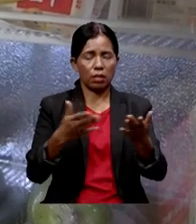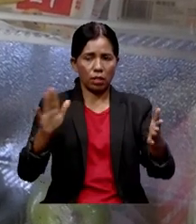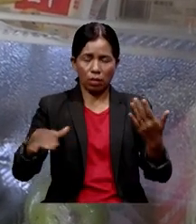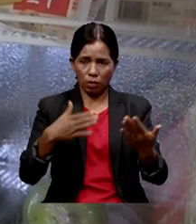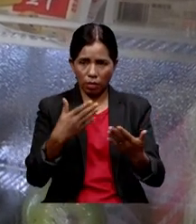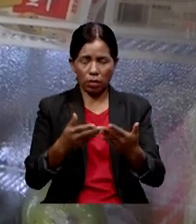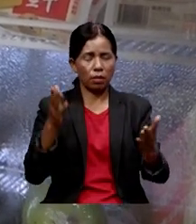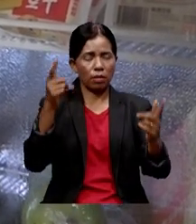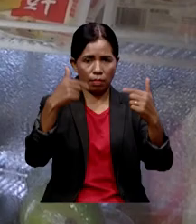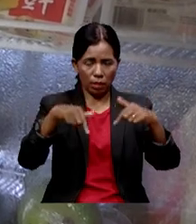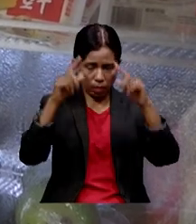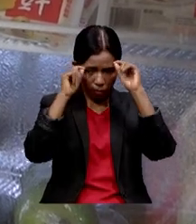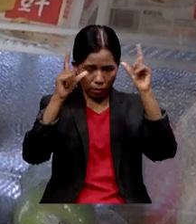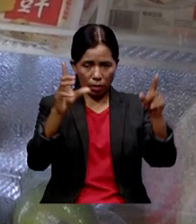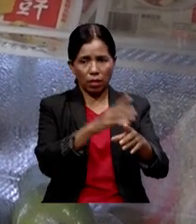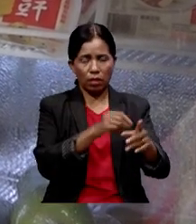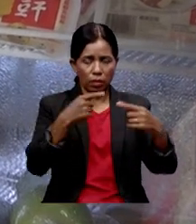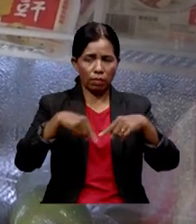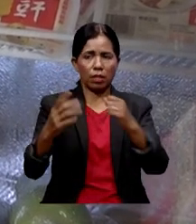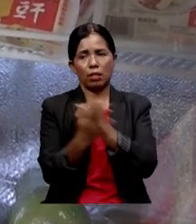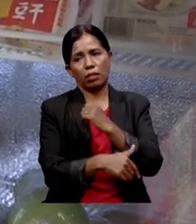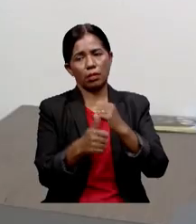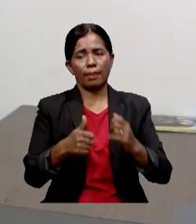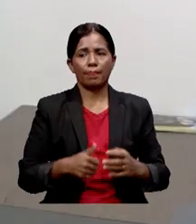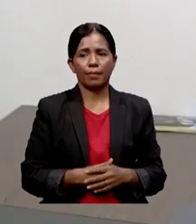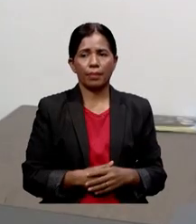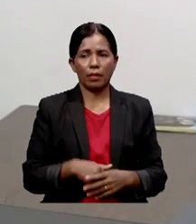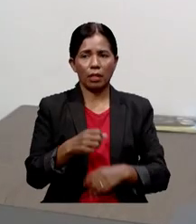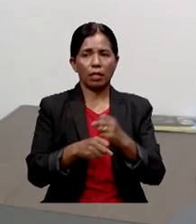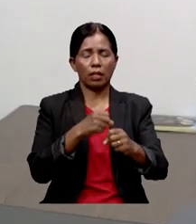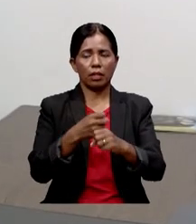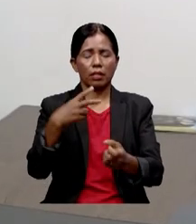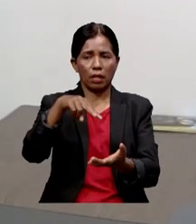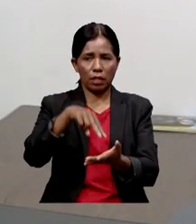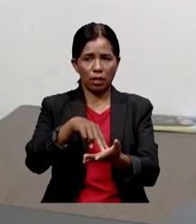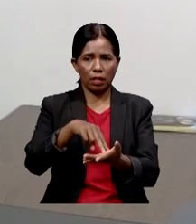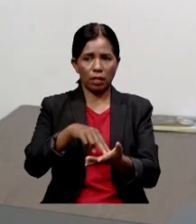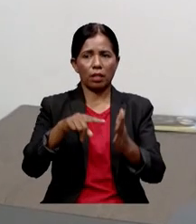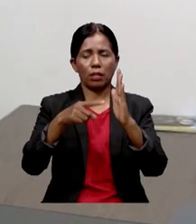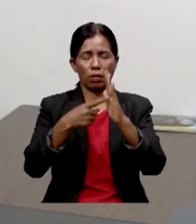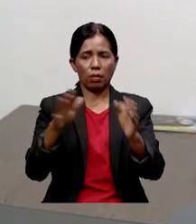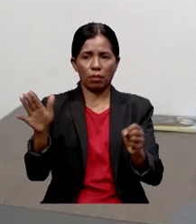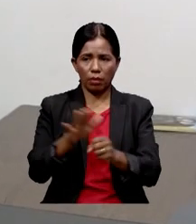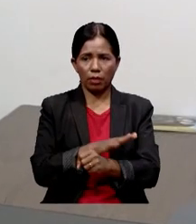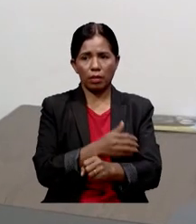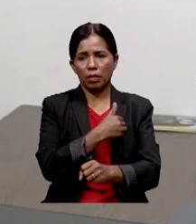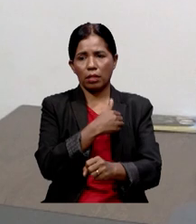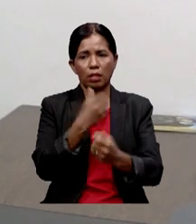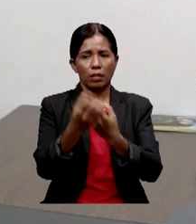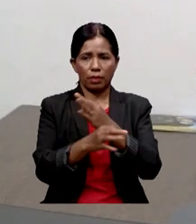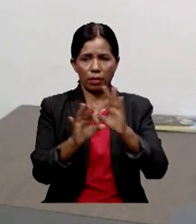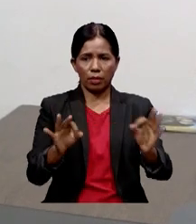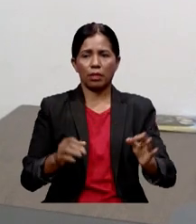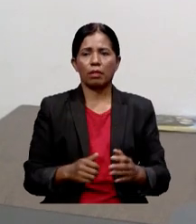ne betama mai Timor-Leste no mo saibarai liur periodu cotuba comesa instalona agora foi atu completa, si dau remata.